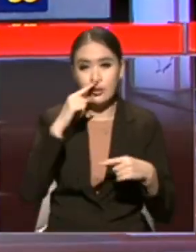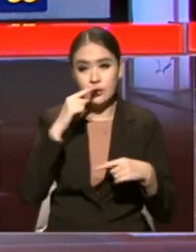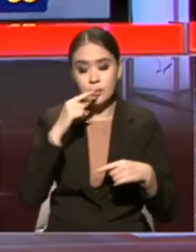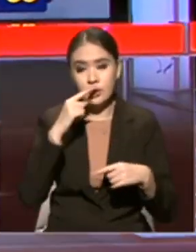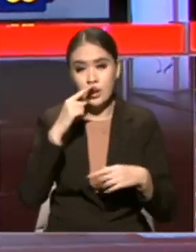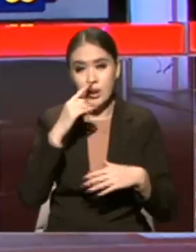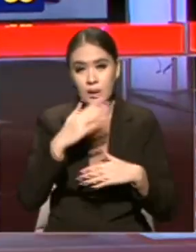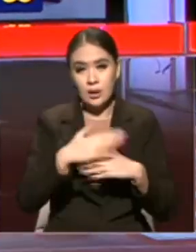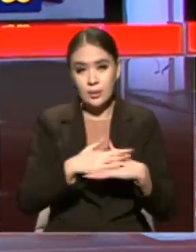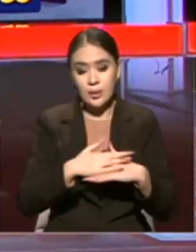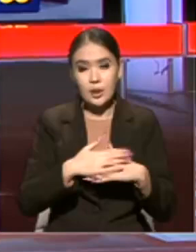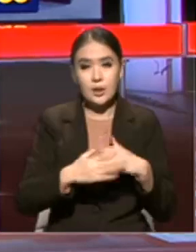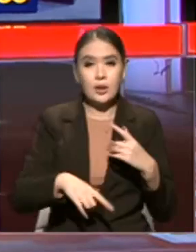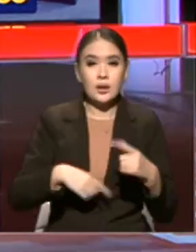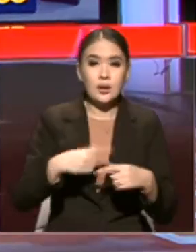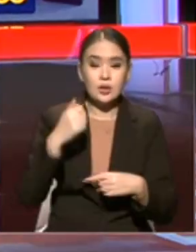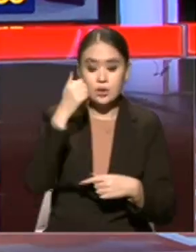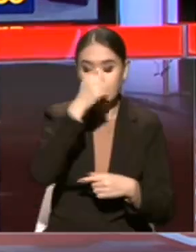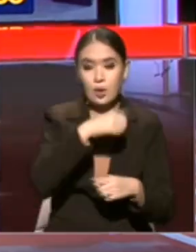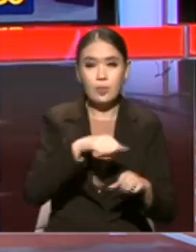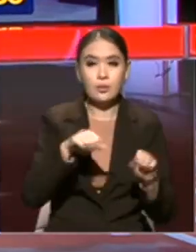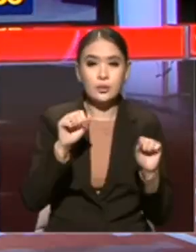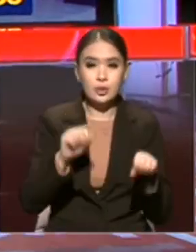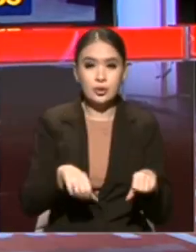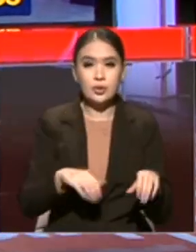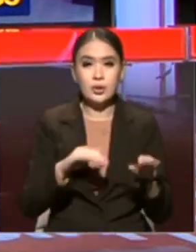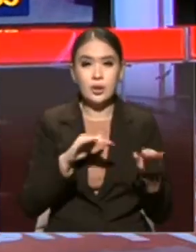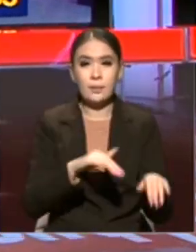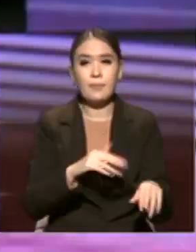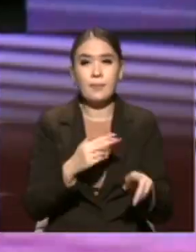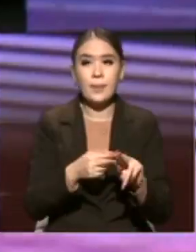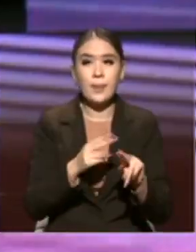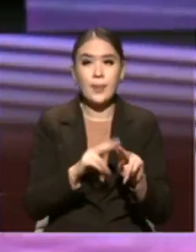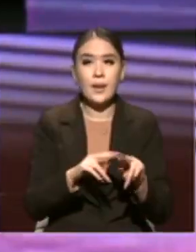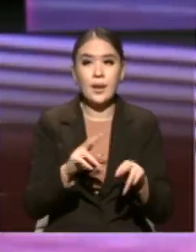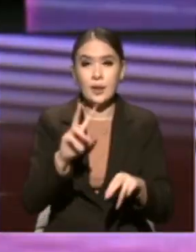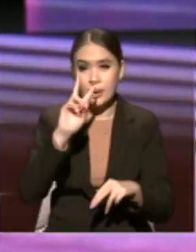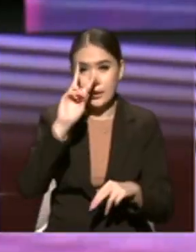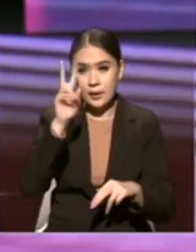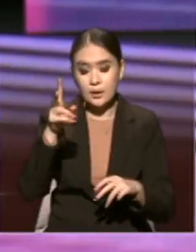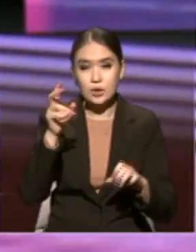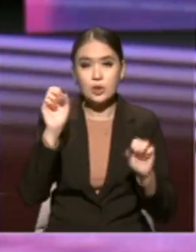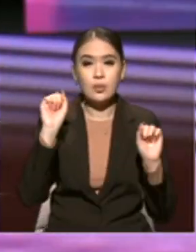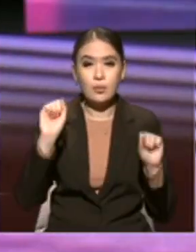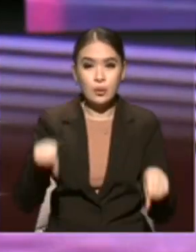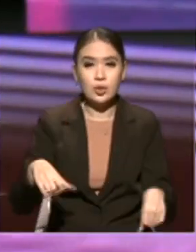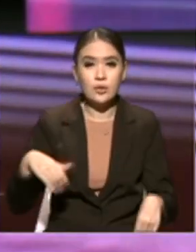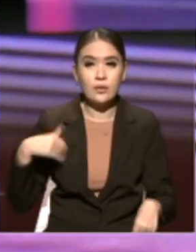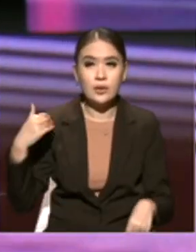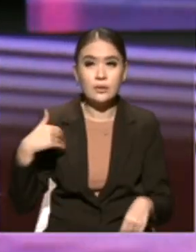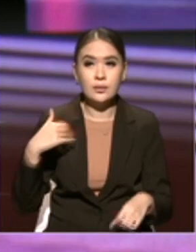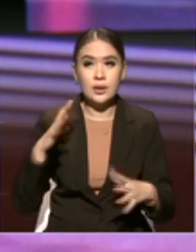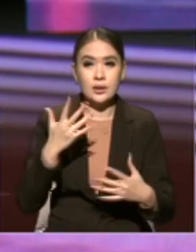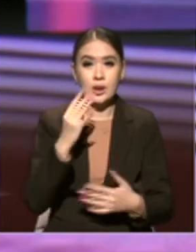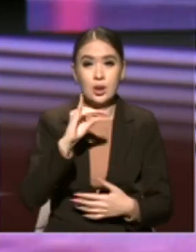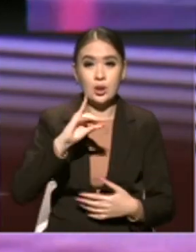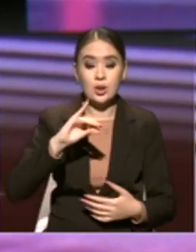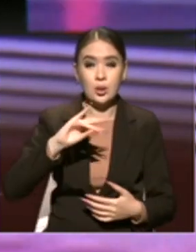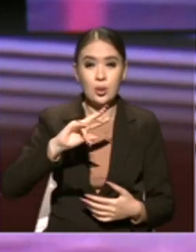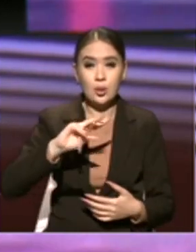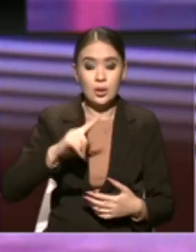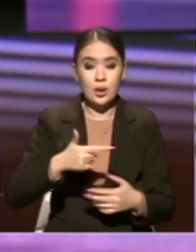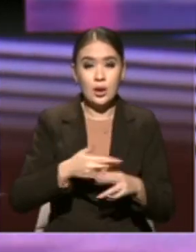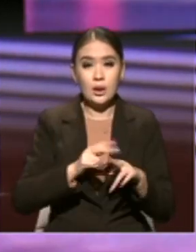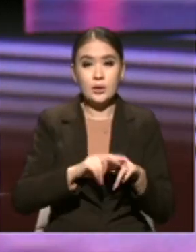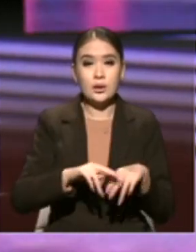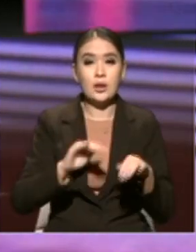айында келсек, биыл және иә, біз айтып отырмыз ғой жаңаға. Ол мүмкіндікті ол 2 жыл көлемінде пайдаланады. Яғни егер шілде айында түсе алмаса, ол келесі